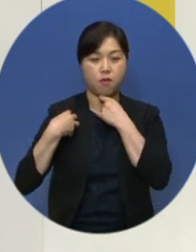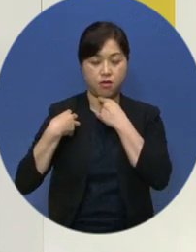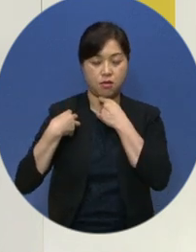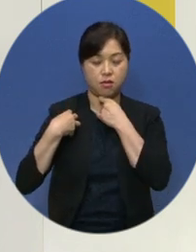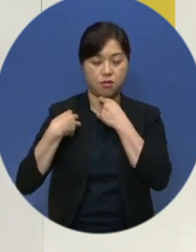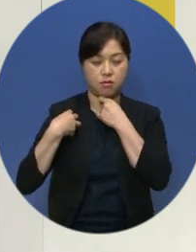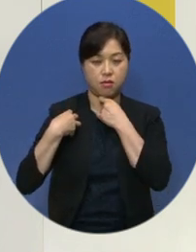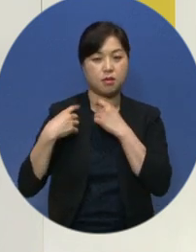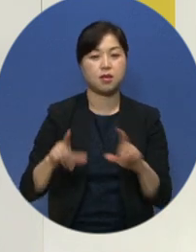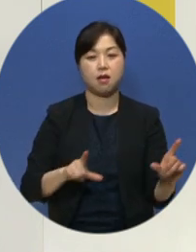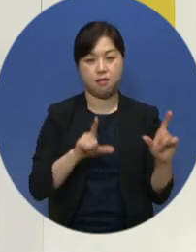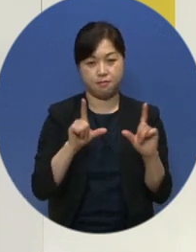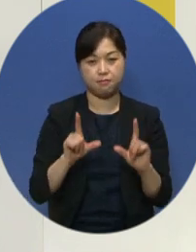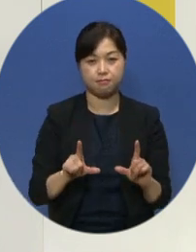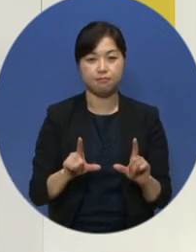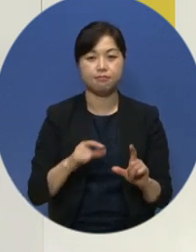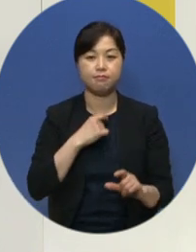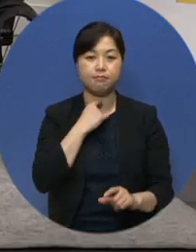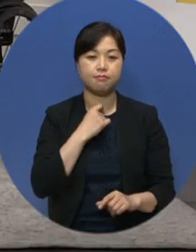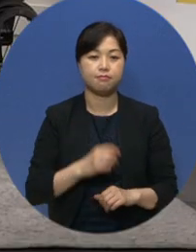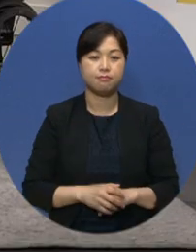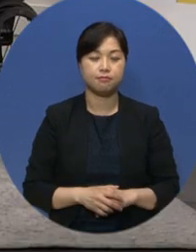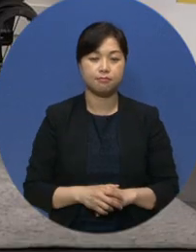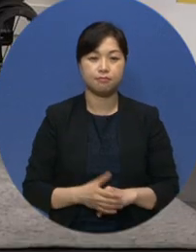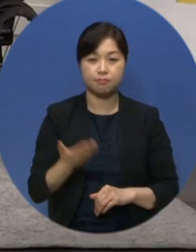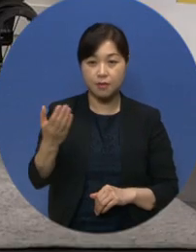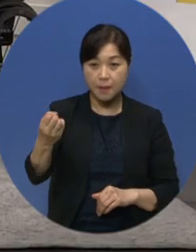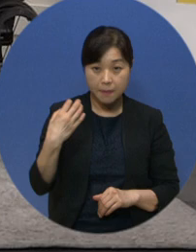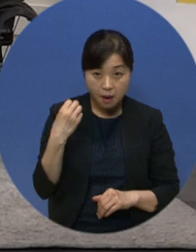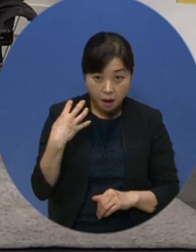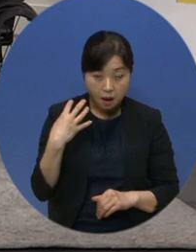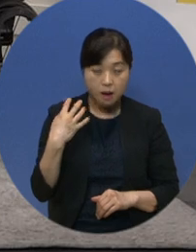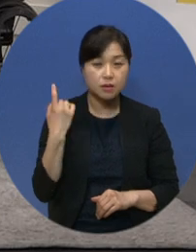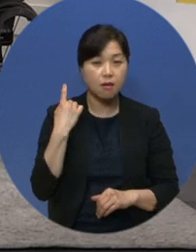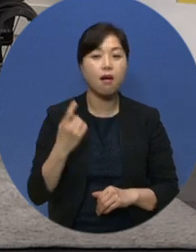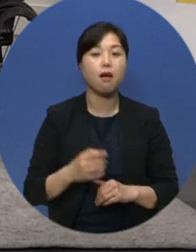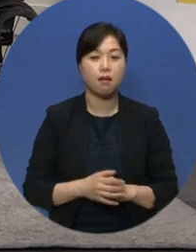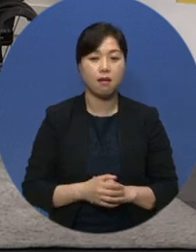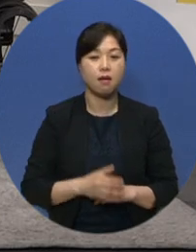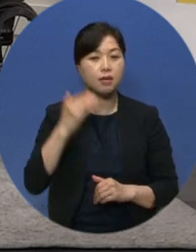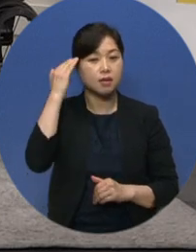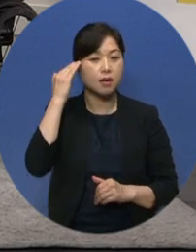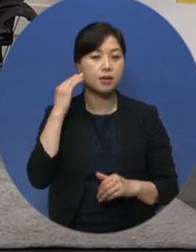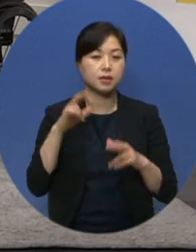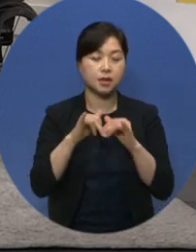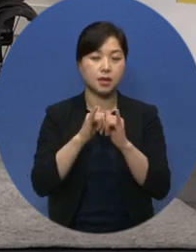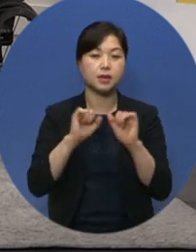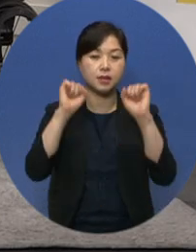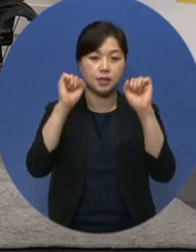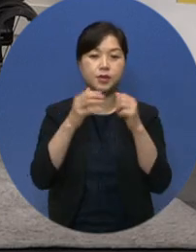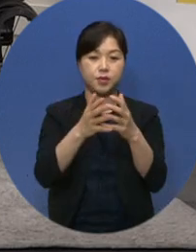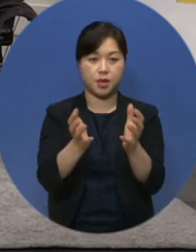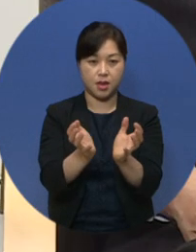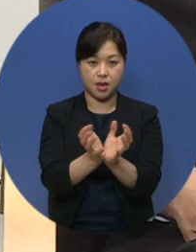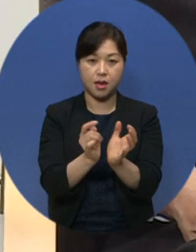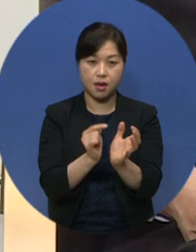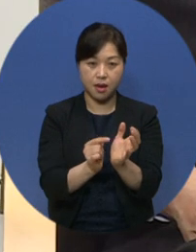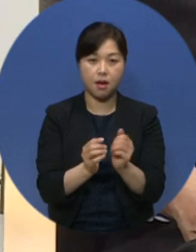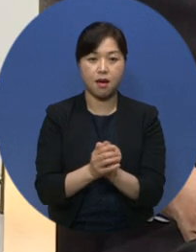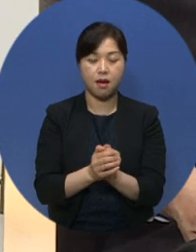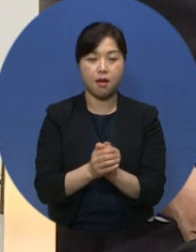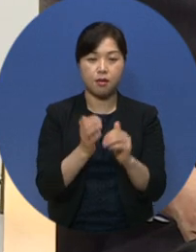아무래도 살아야 되겠죠 예 말씀을 얘기 들어보니까 요 그 대한장애인체육회 가 선수들의 그